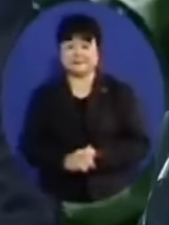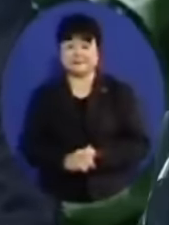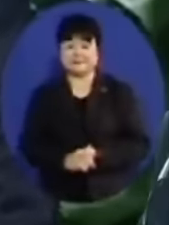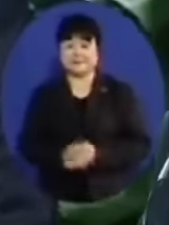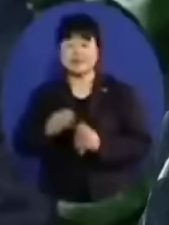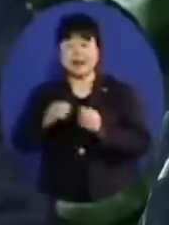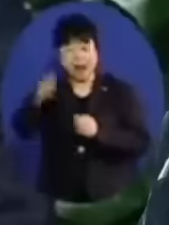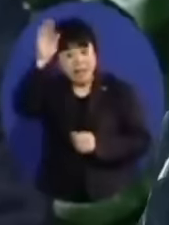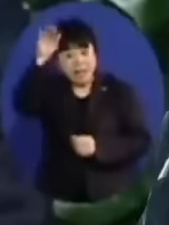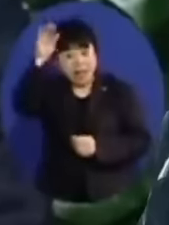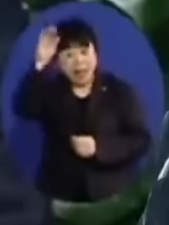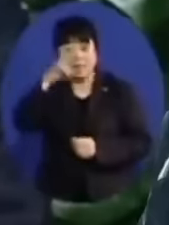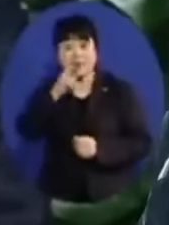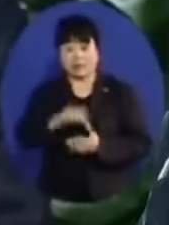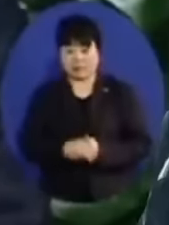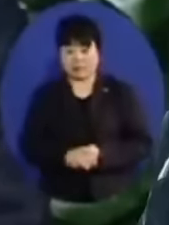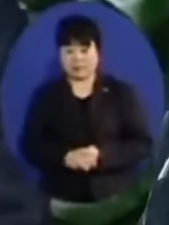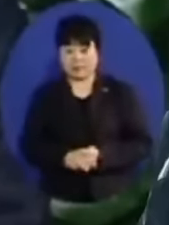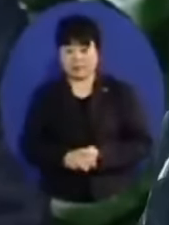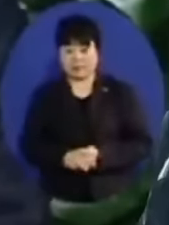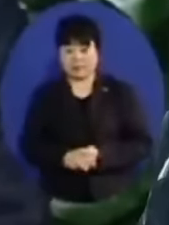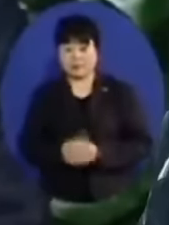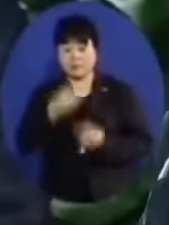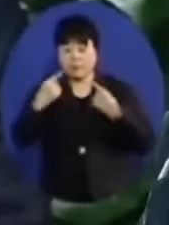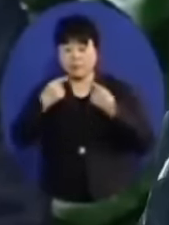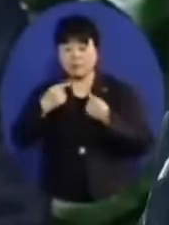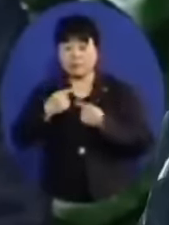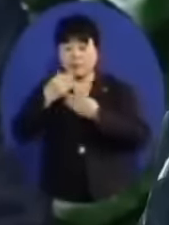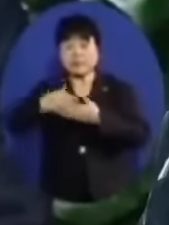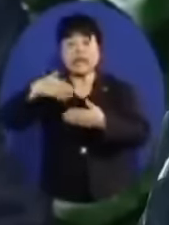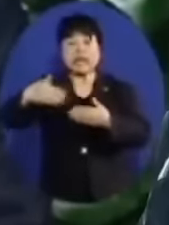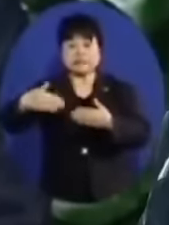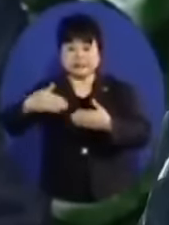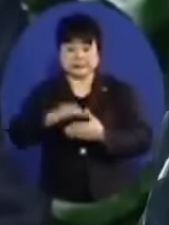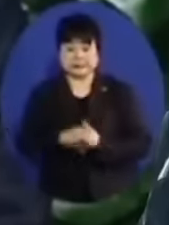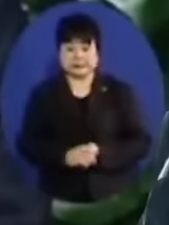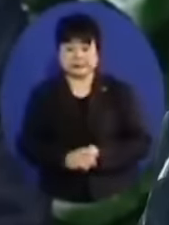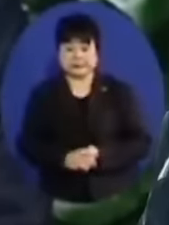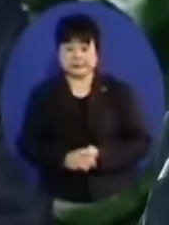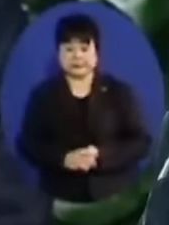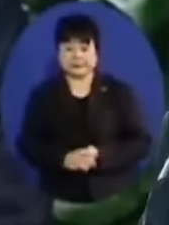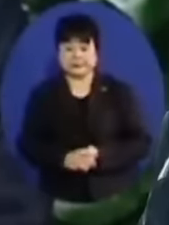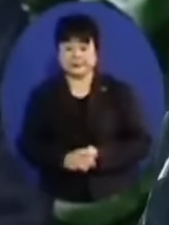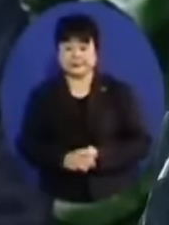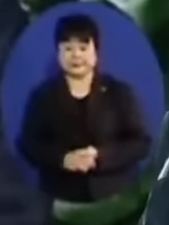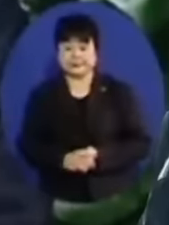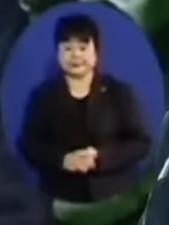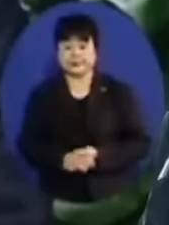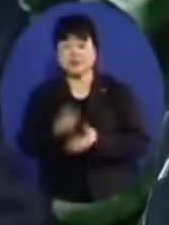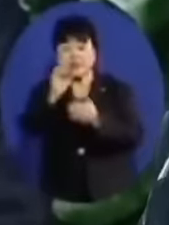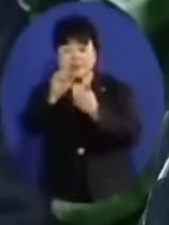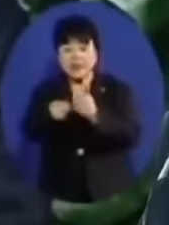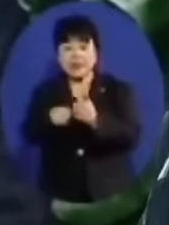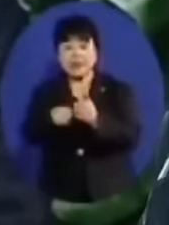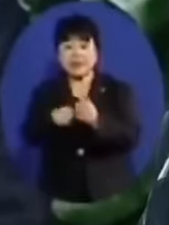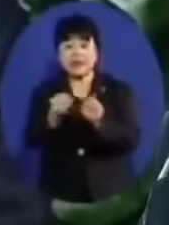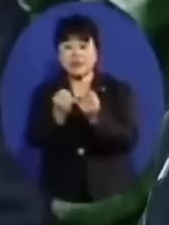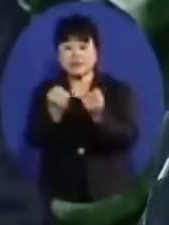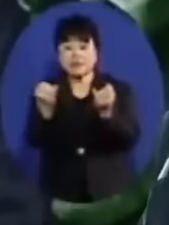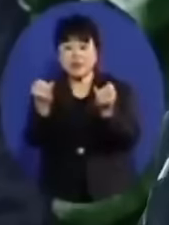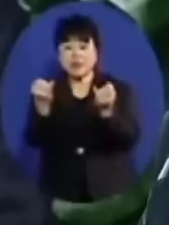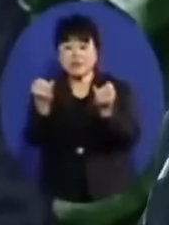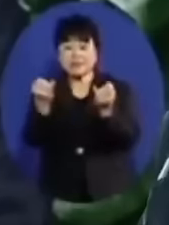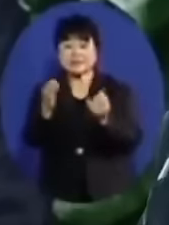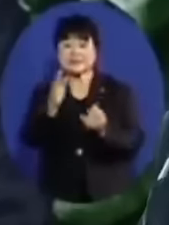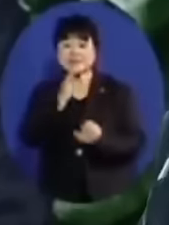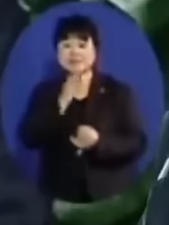이방 개는 아직 복음을 받을 시기가 아니라고 말했습니다. 그럴 때 그